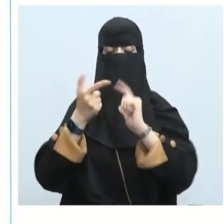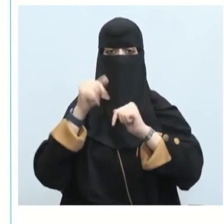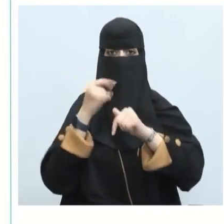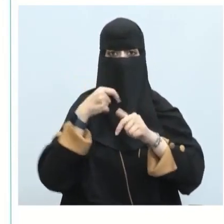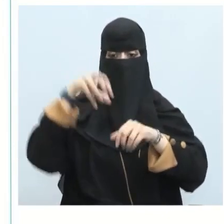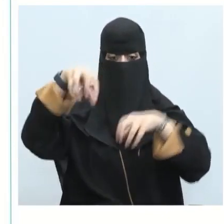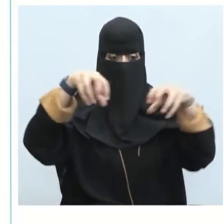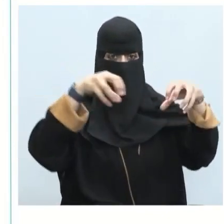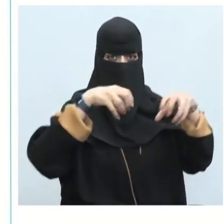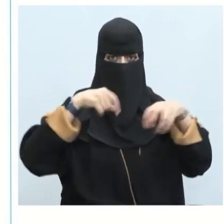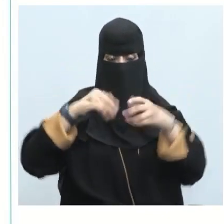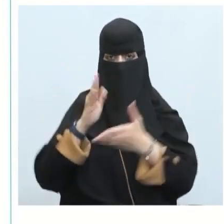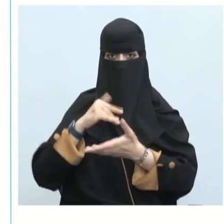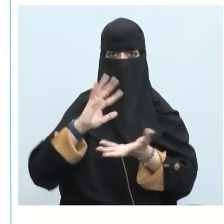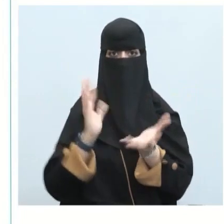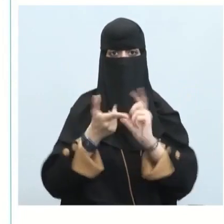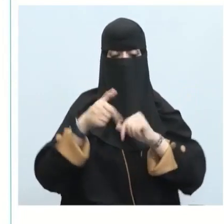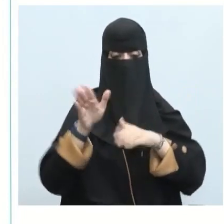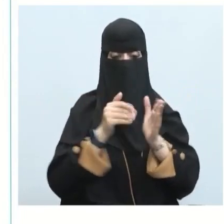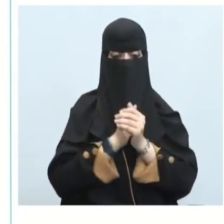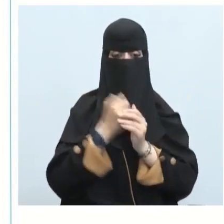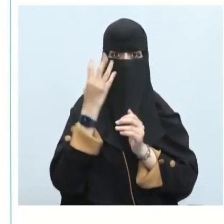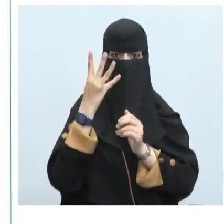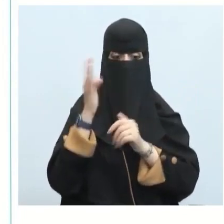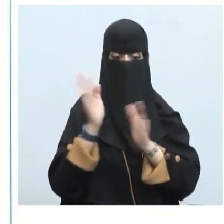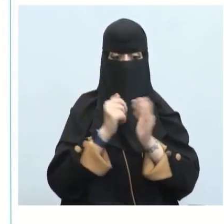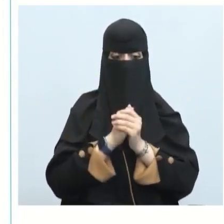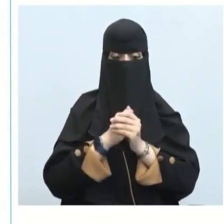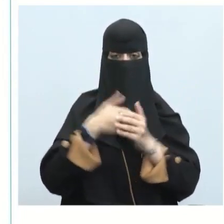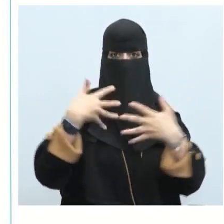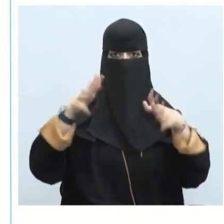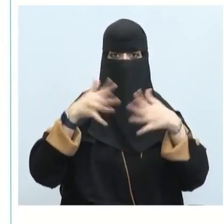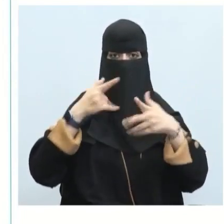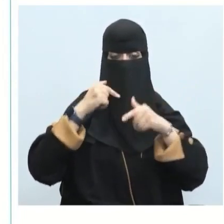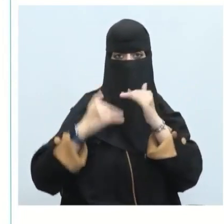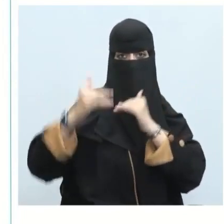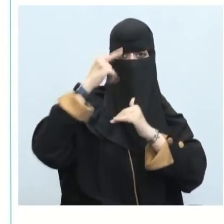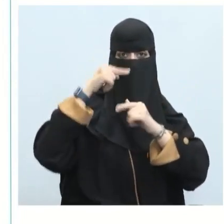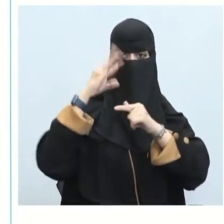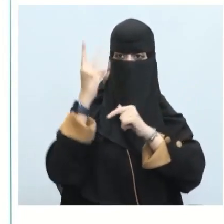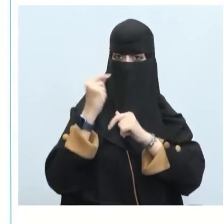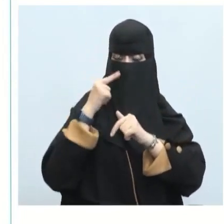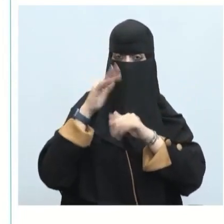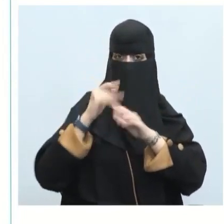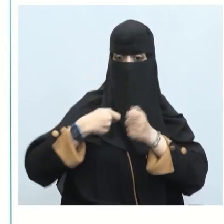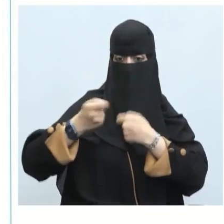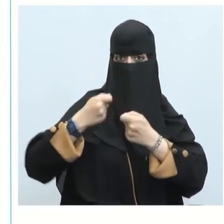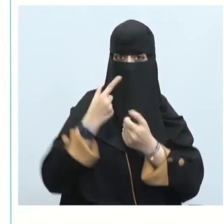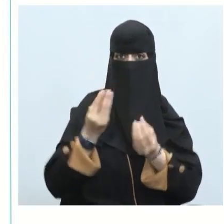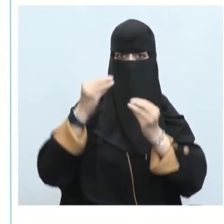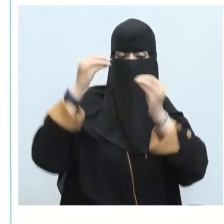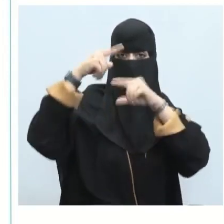منتجات او خدمات حول العالم اربعه شفافيه اعلى في الاسعار تؤدي الى